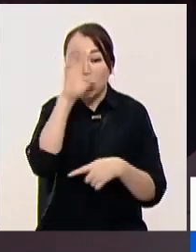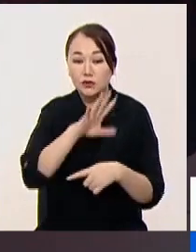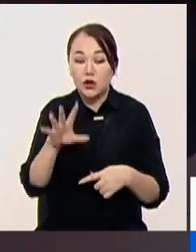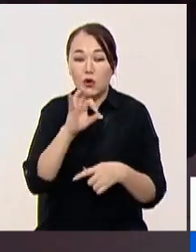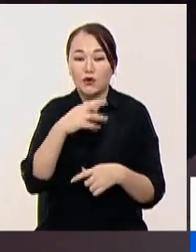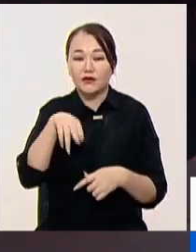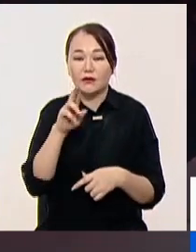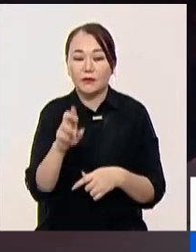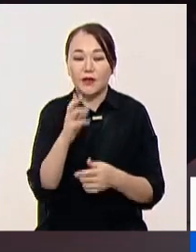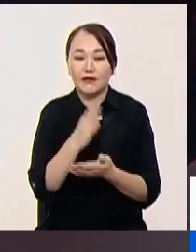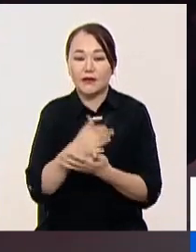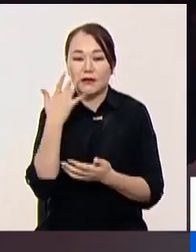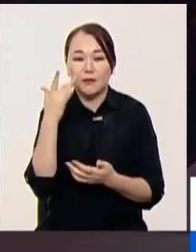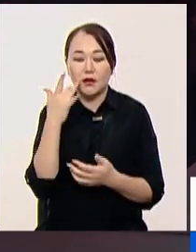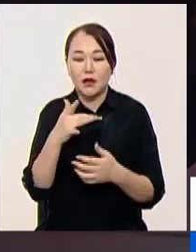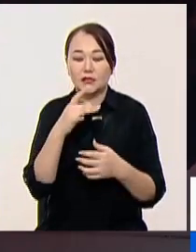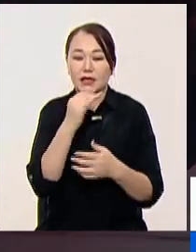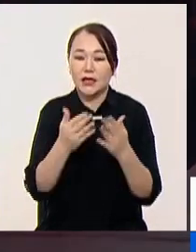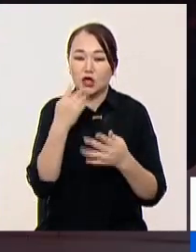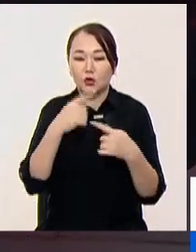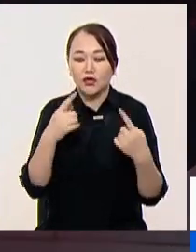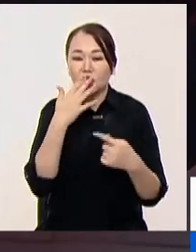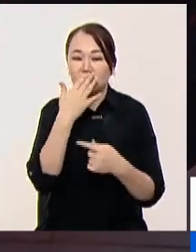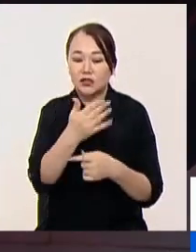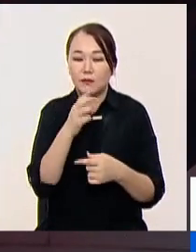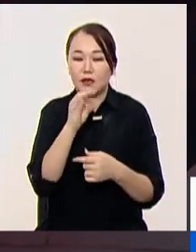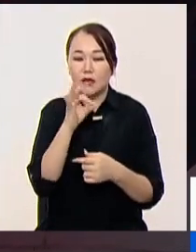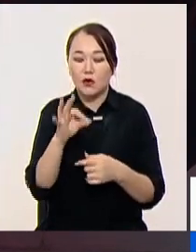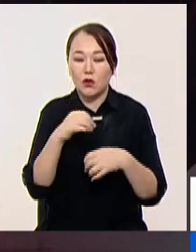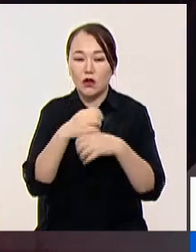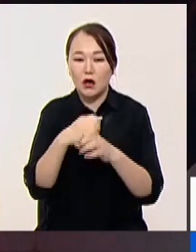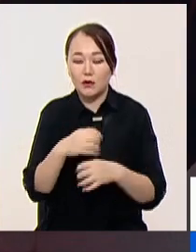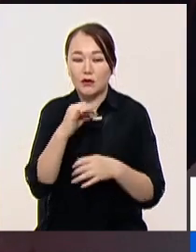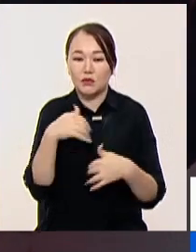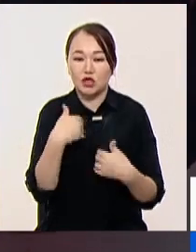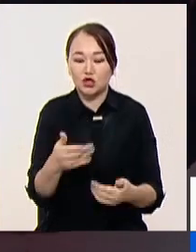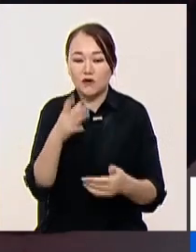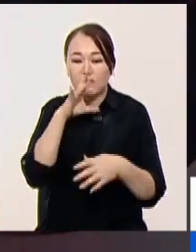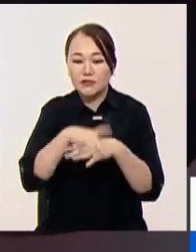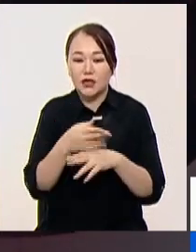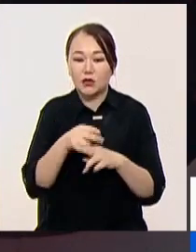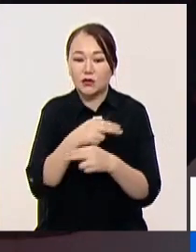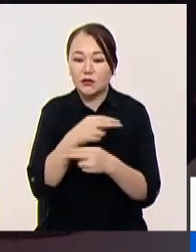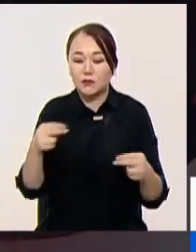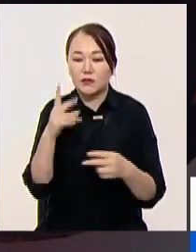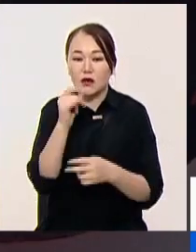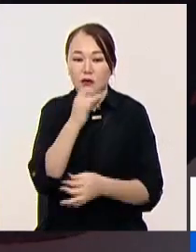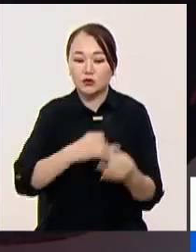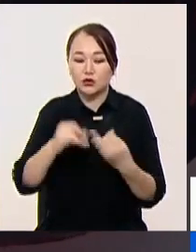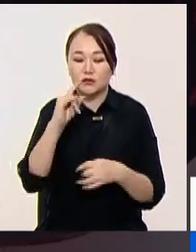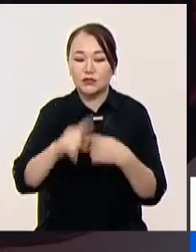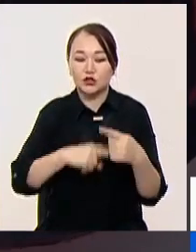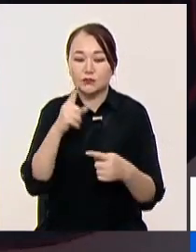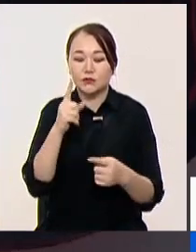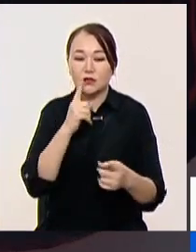одкб действует американские или другие иностранные биолаборатории и предложил вынести эту тему на обсуждение на следующем